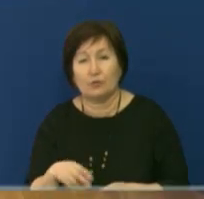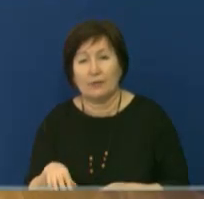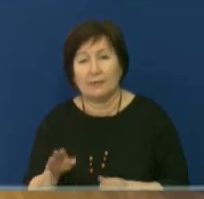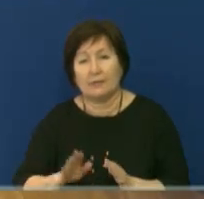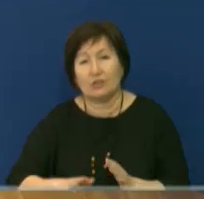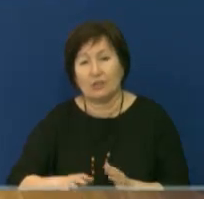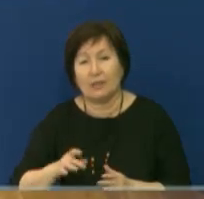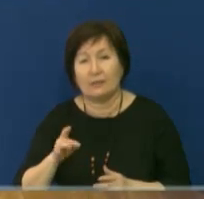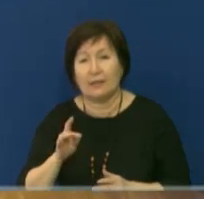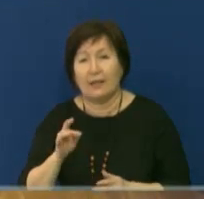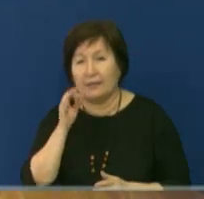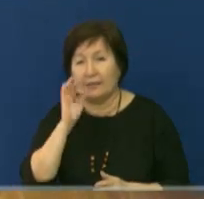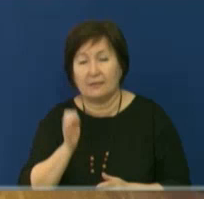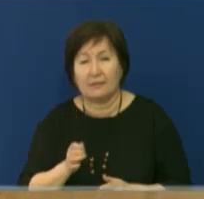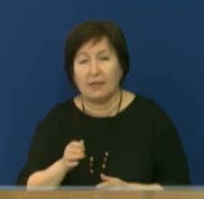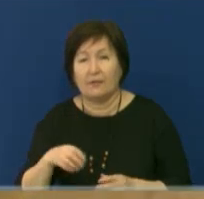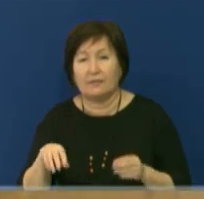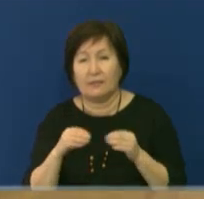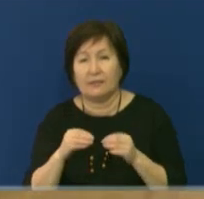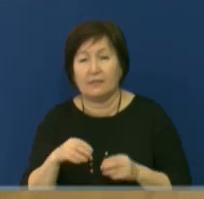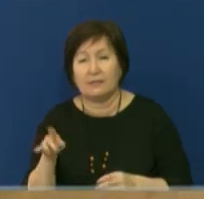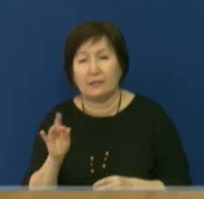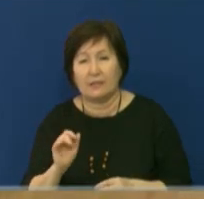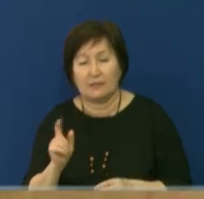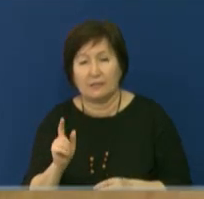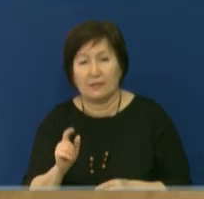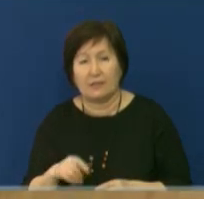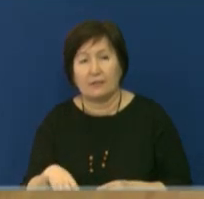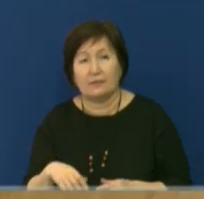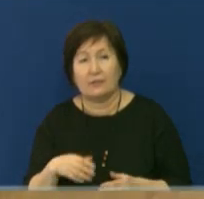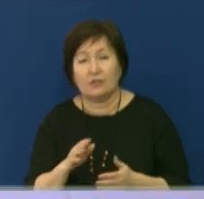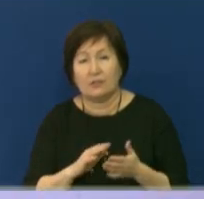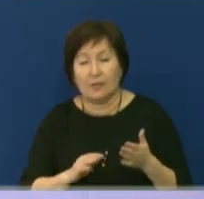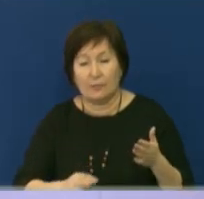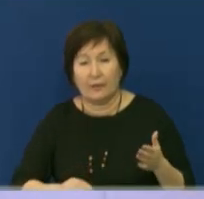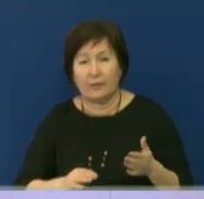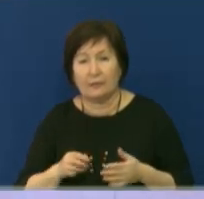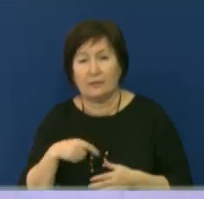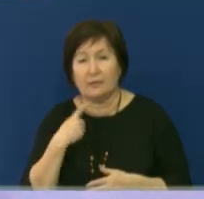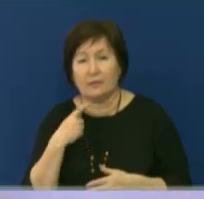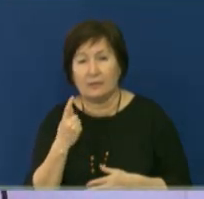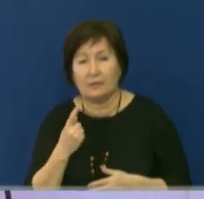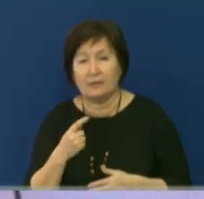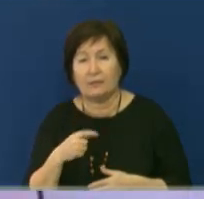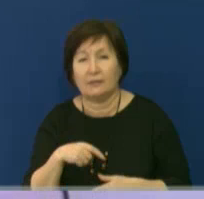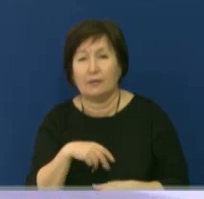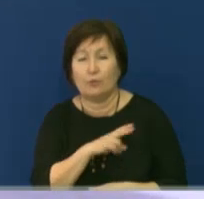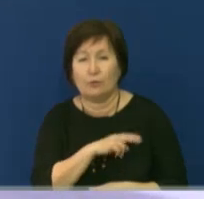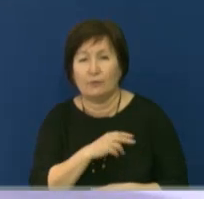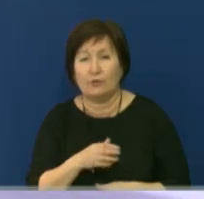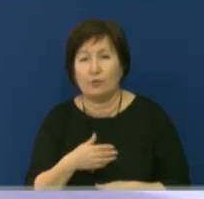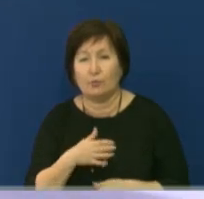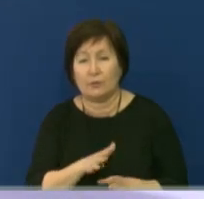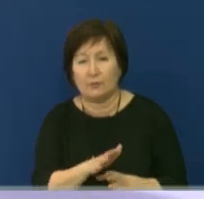тағудың және әлеуметтік қашықтықты сақтаудың маңыздылығы жөнінде ақпарат берілді. Эпидемиологтың айтуынша, емханада екпе